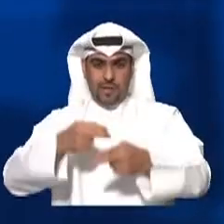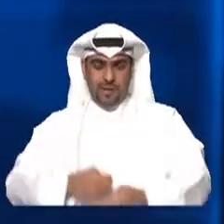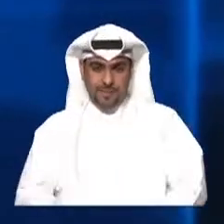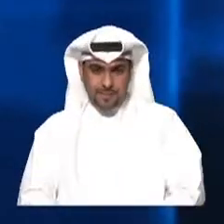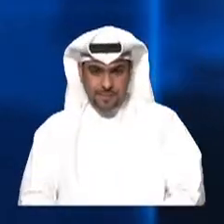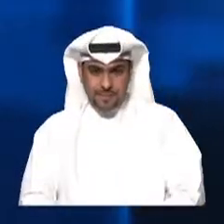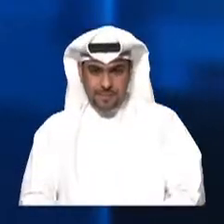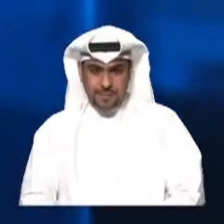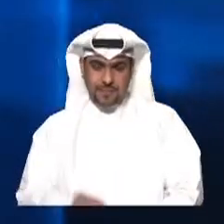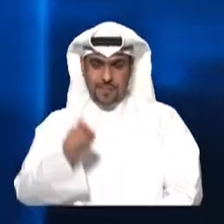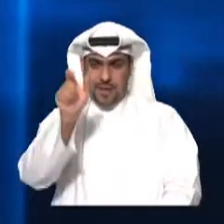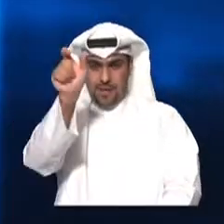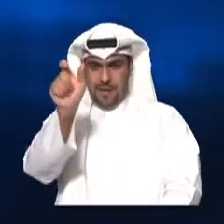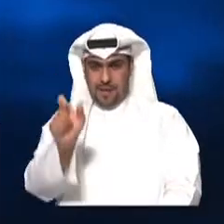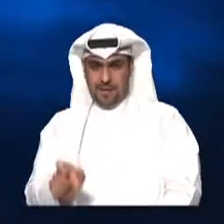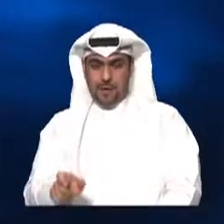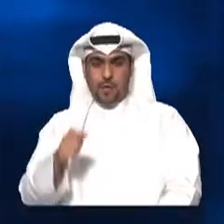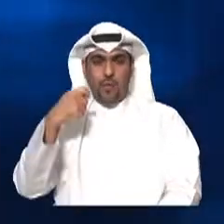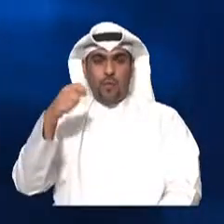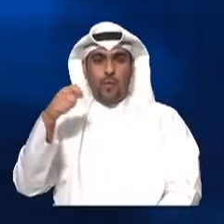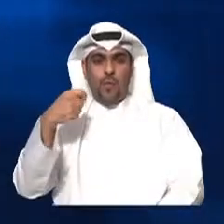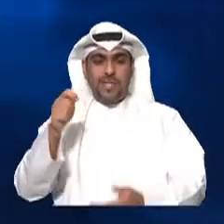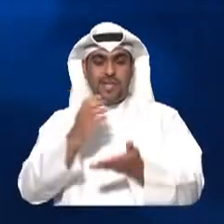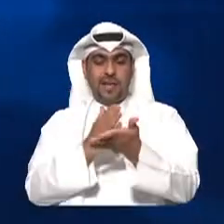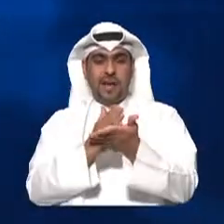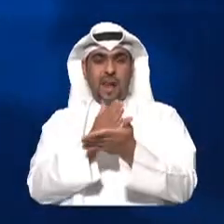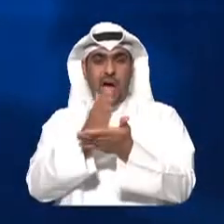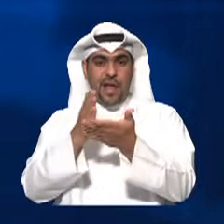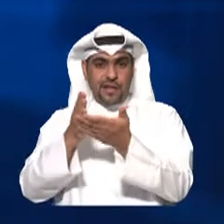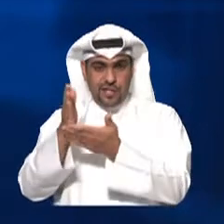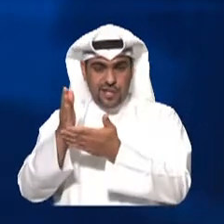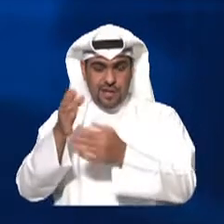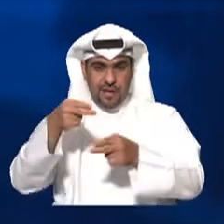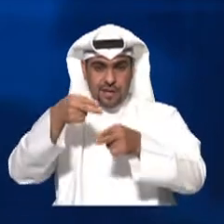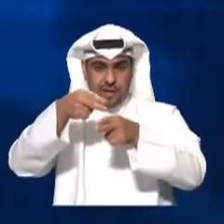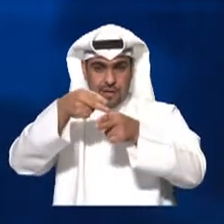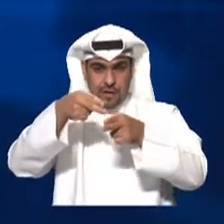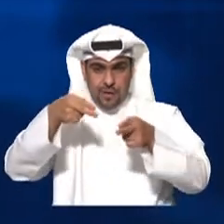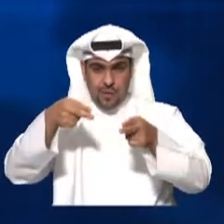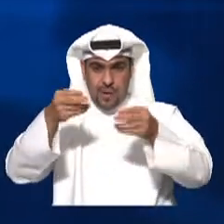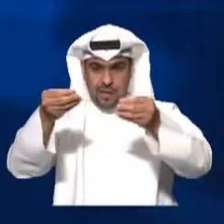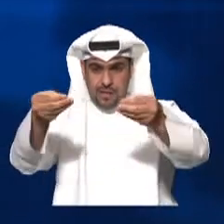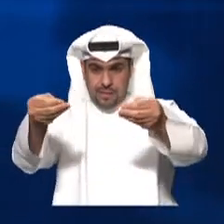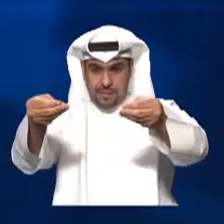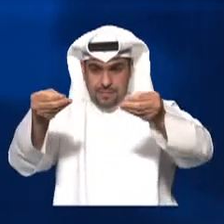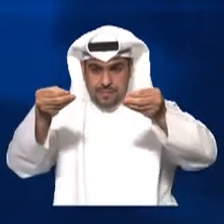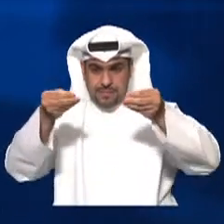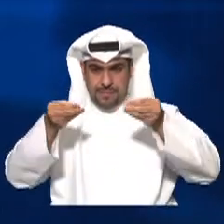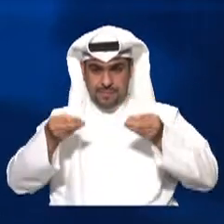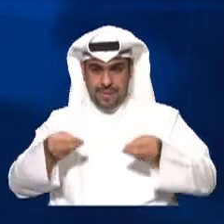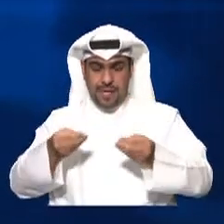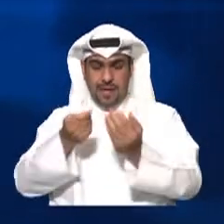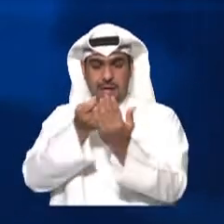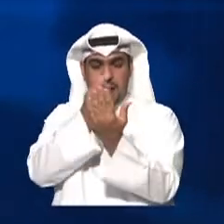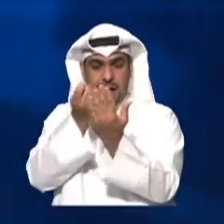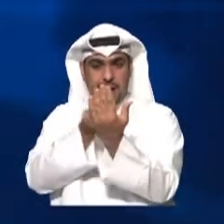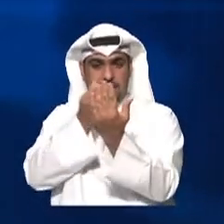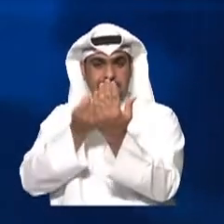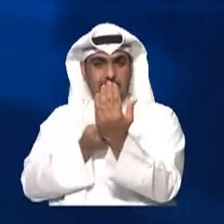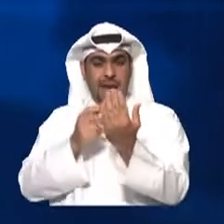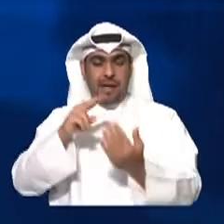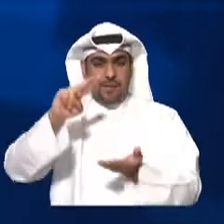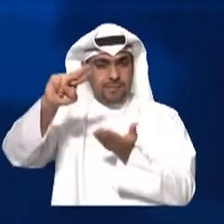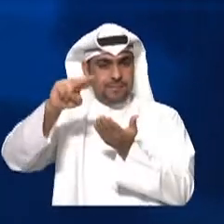تكلم وزير الخارجية ووزير الدولة لشؤون مجلس الوزراء الشيخ الدكتور أحمد ناصر لمحمد الصباح رسالة خطية من وزير